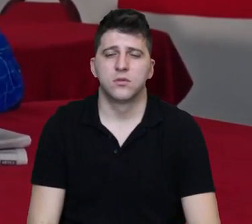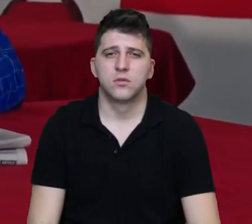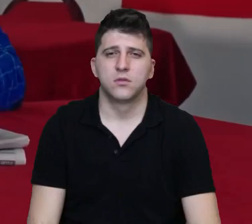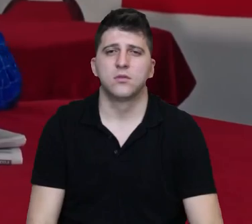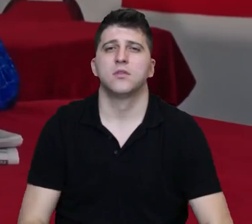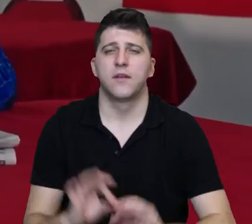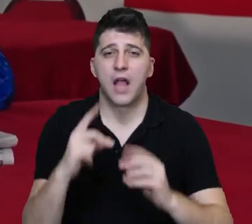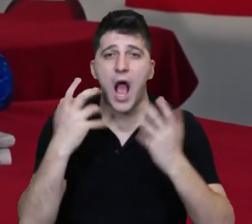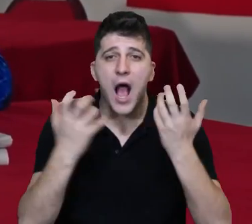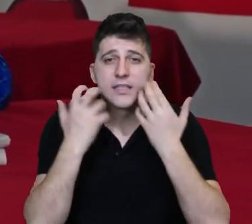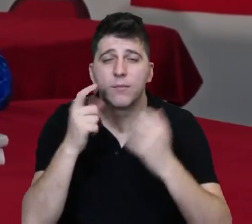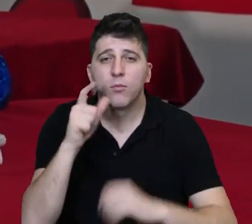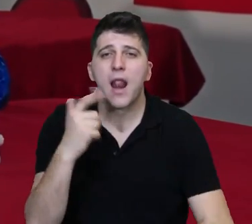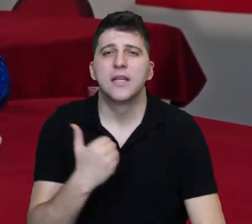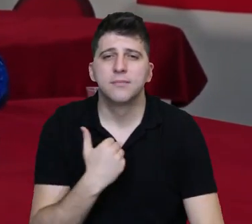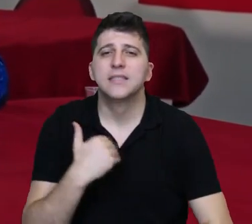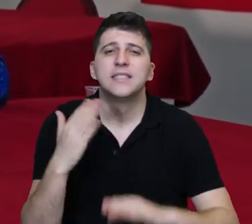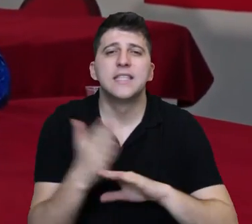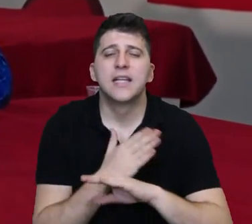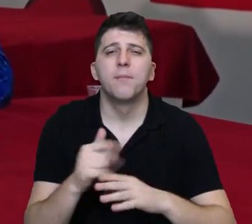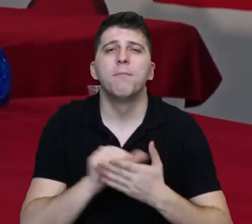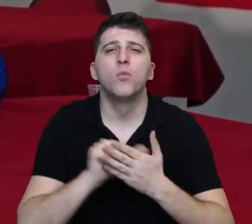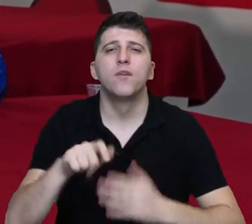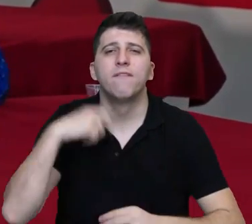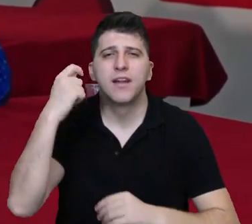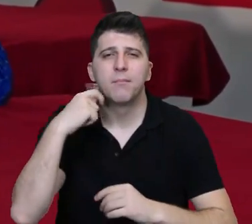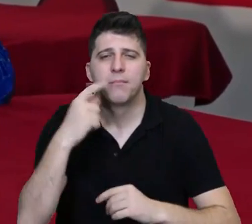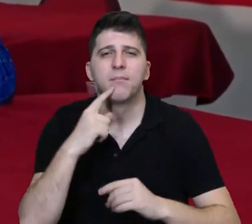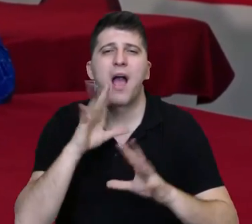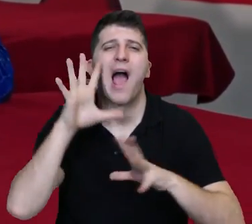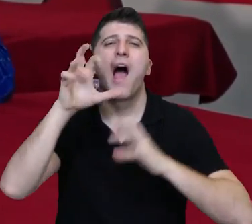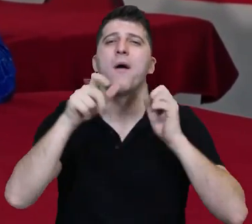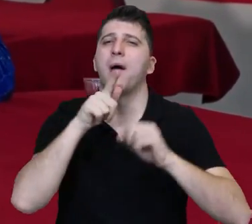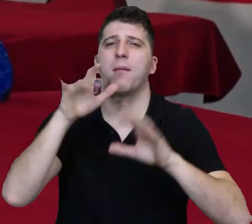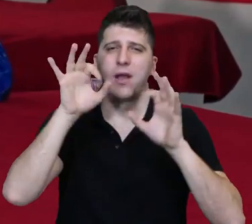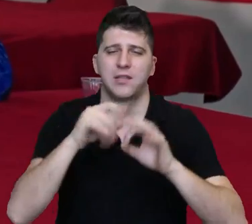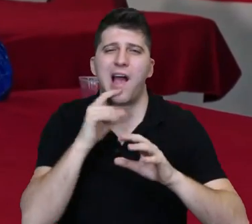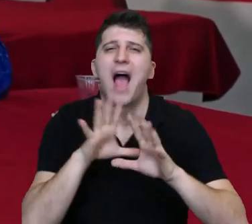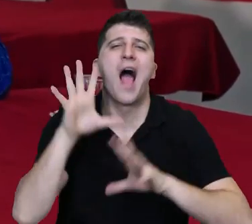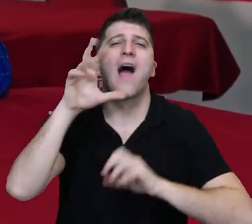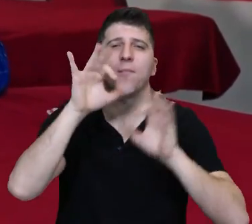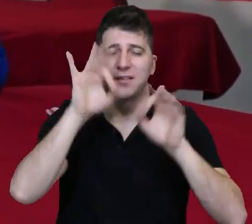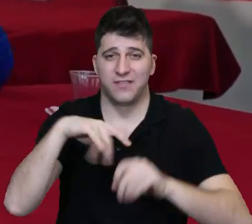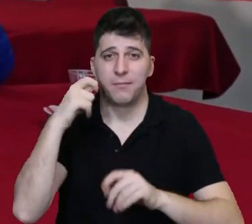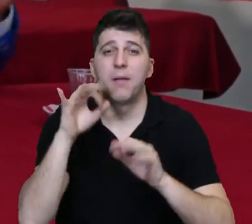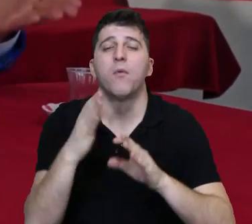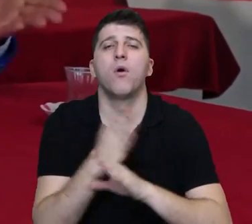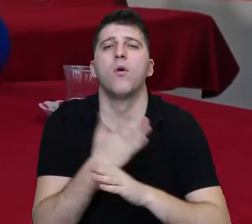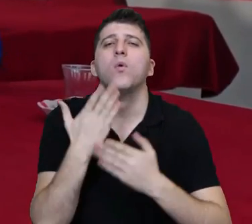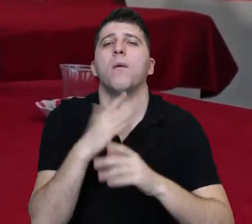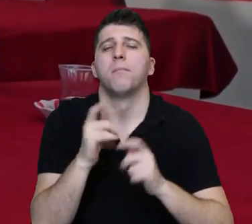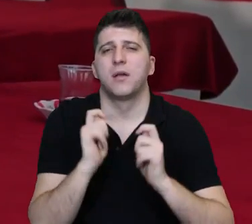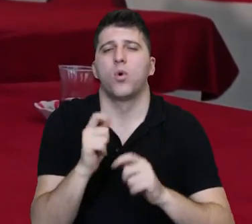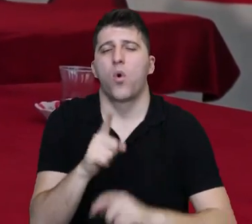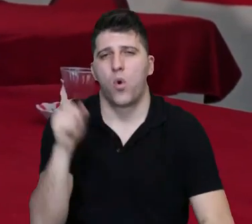Bir aslan bulmamız gerekiyor. Çünkü bütün filmler hao diye başlar değil mi? Hao diye başlamadan bir film